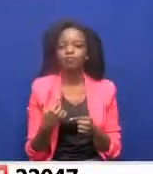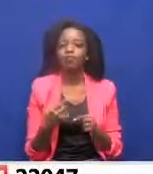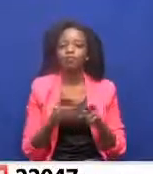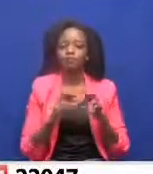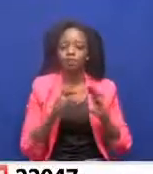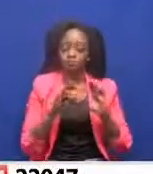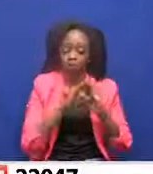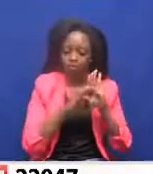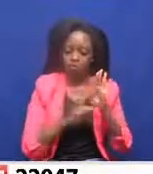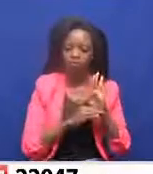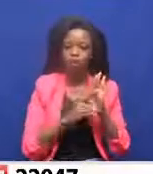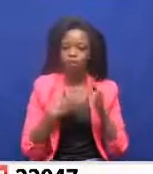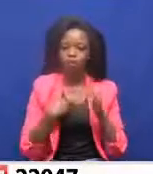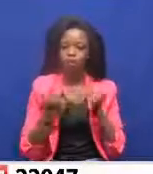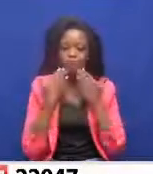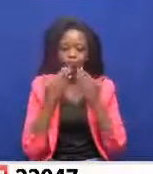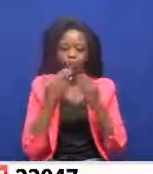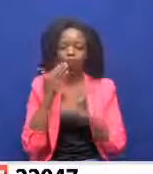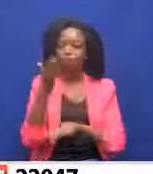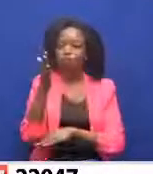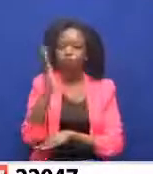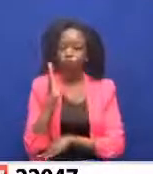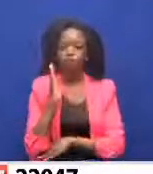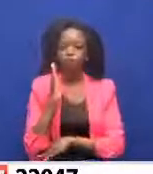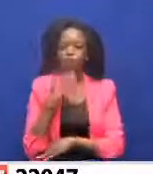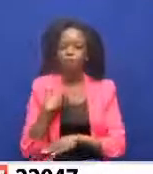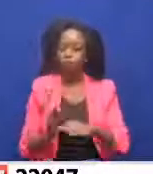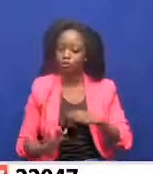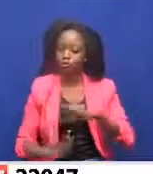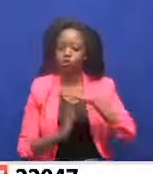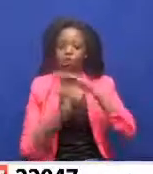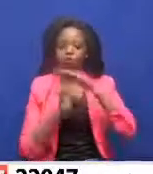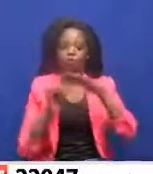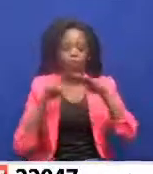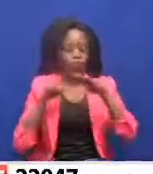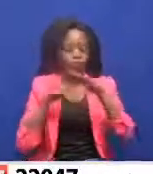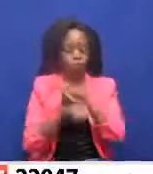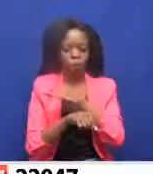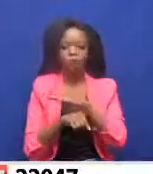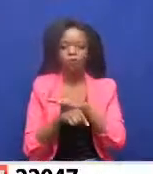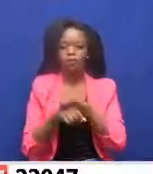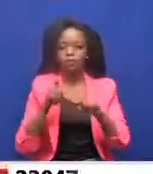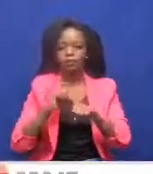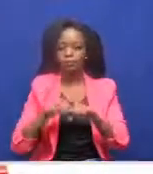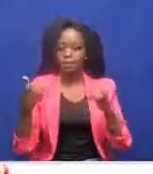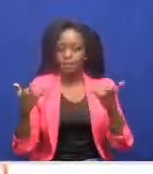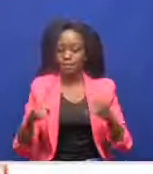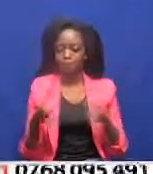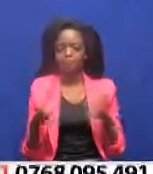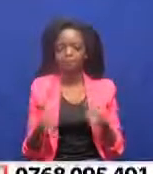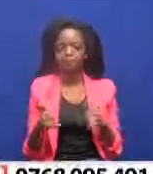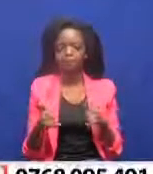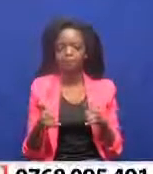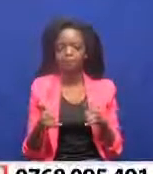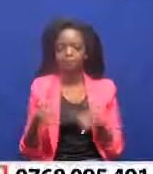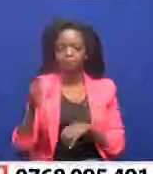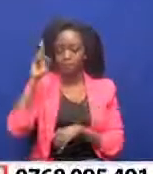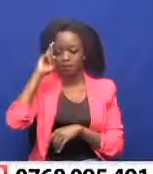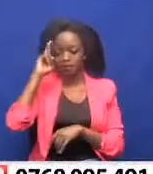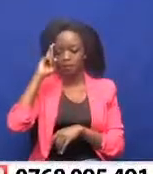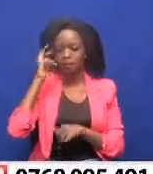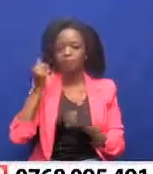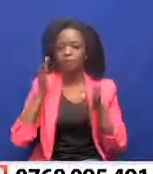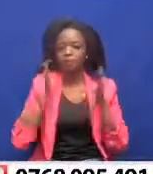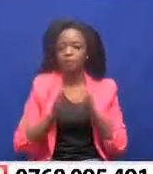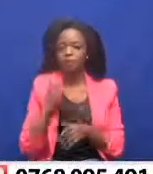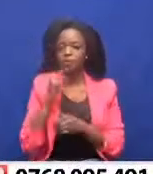huo msimu. Nashukuru Mungu sana, nilikuwa top scorer bao 24 msimu. Nakumbuka ule alikuwa